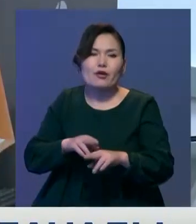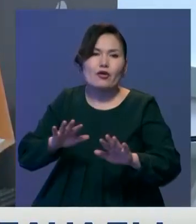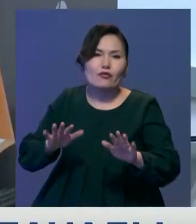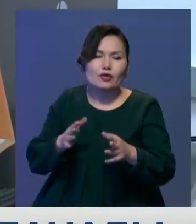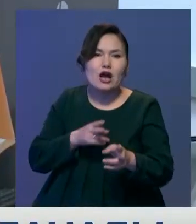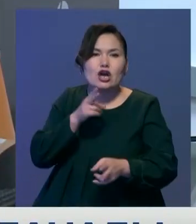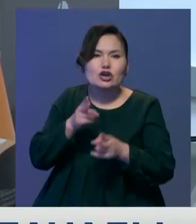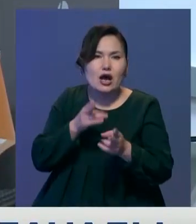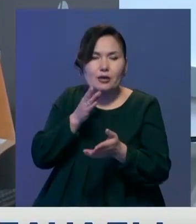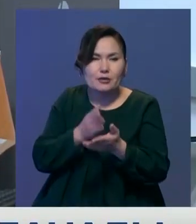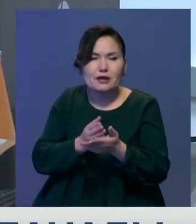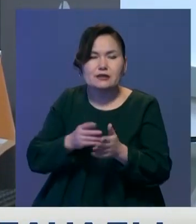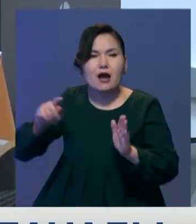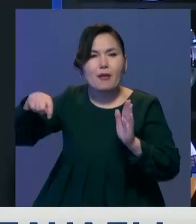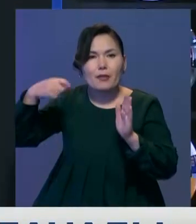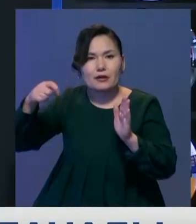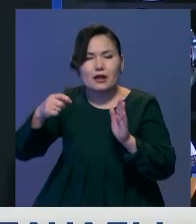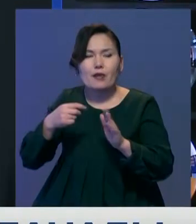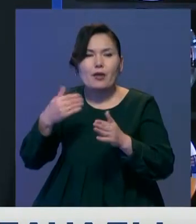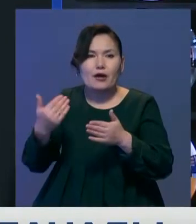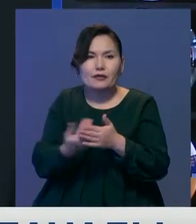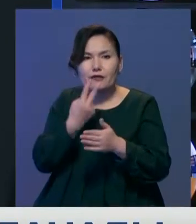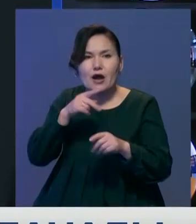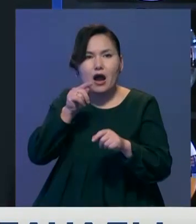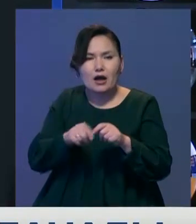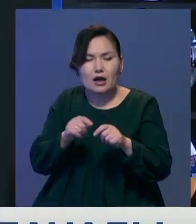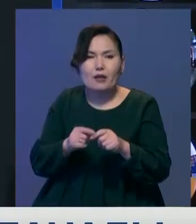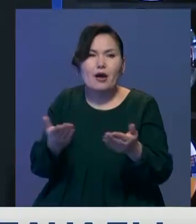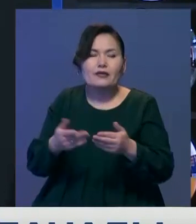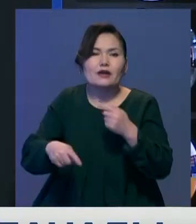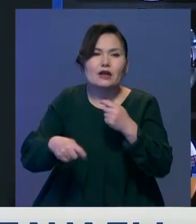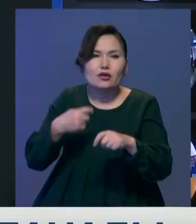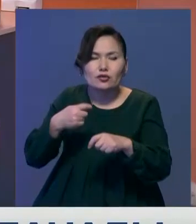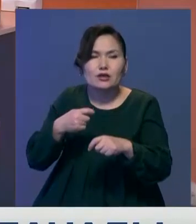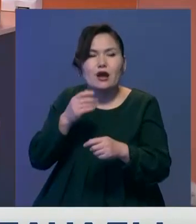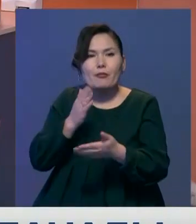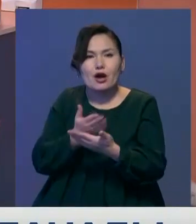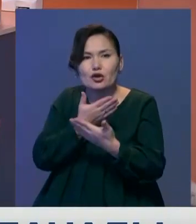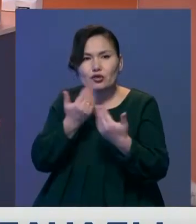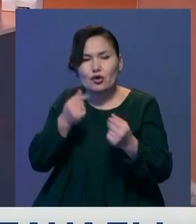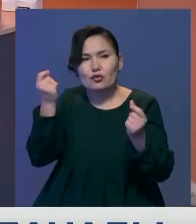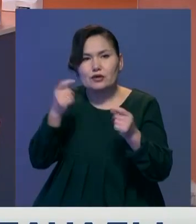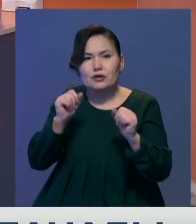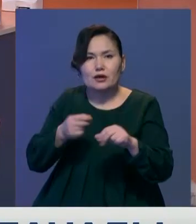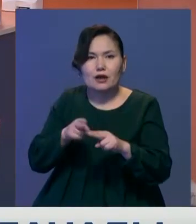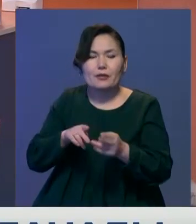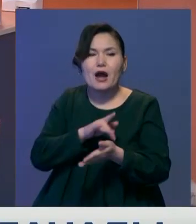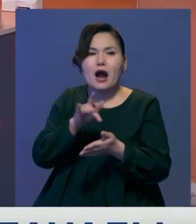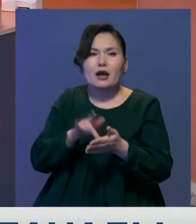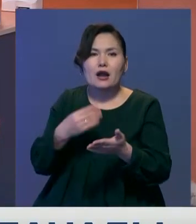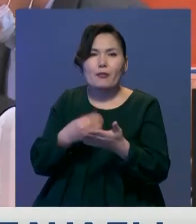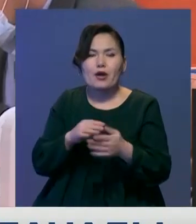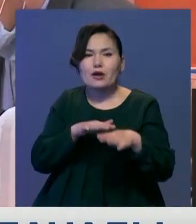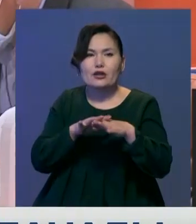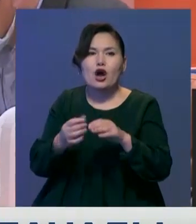бейне жазбаны қайта қарап, ақ-қарасын айыруға болады. Видеолар кемінде бір ай сақталады. Бұл елдегі алғашқы жоба. Оған қалалық